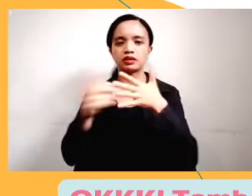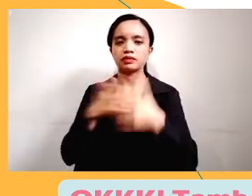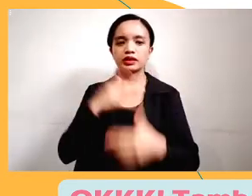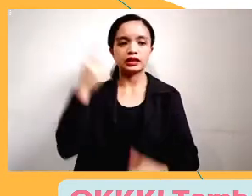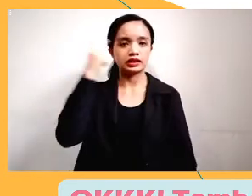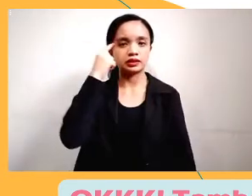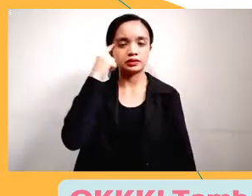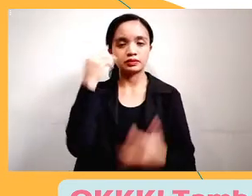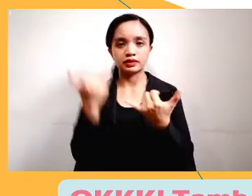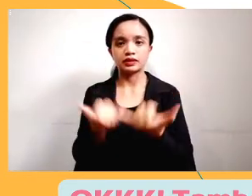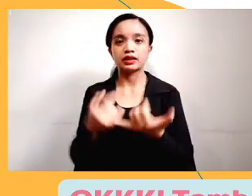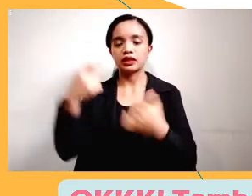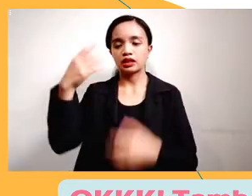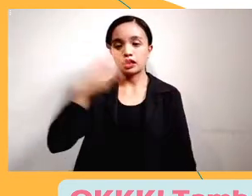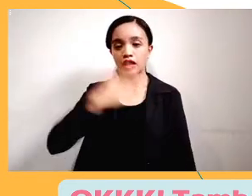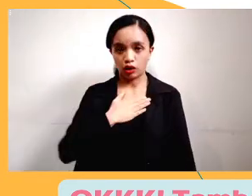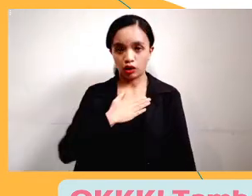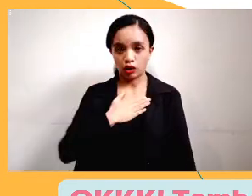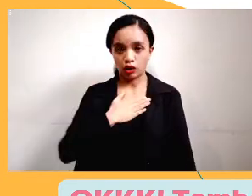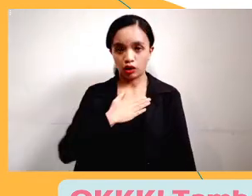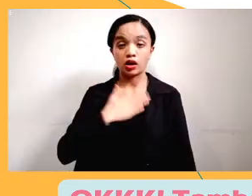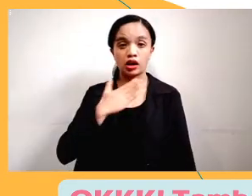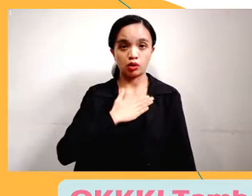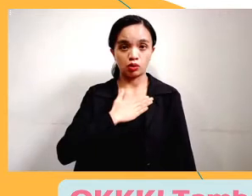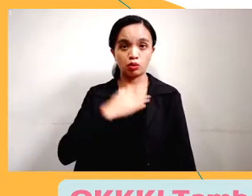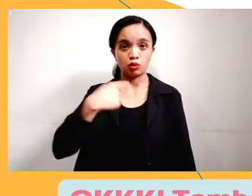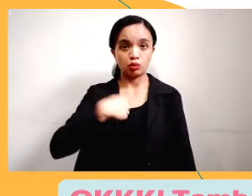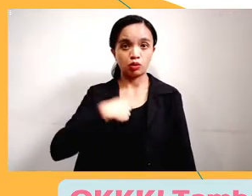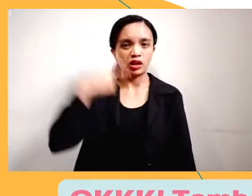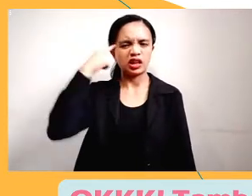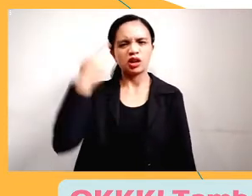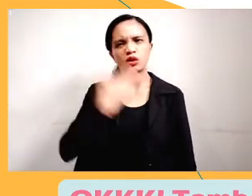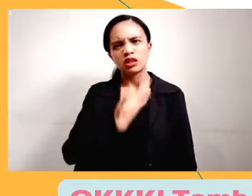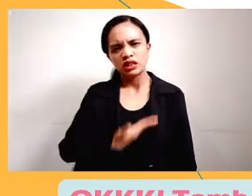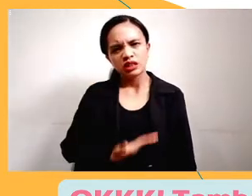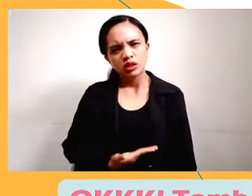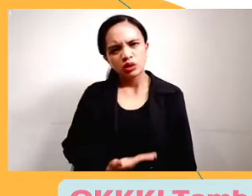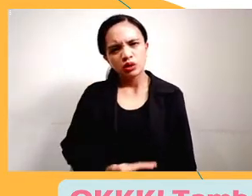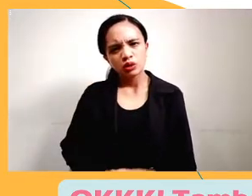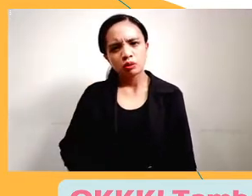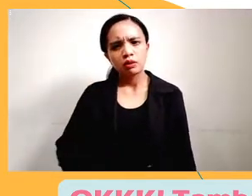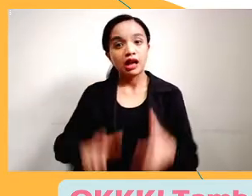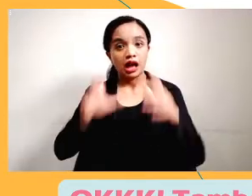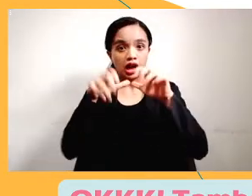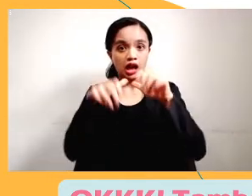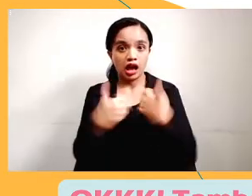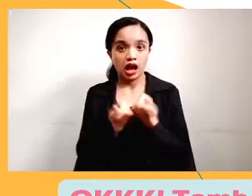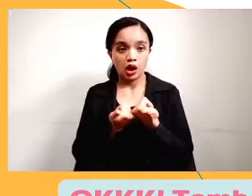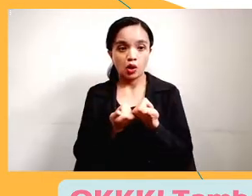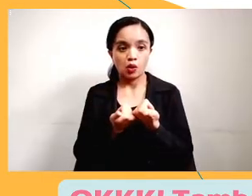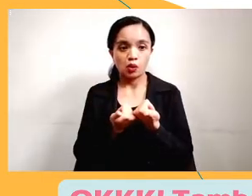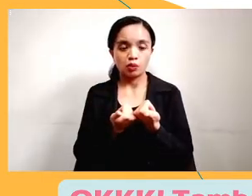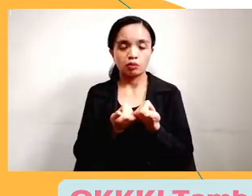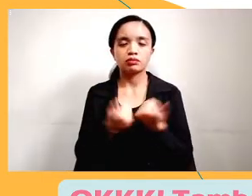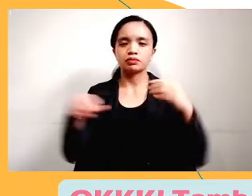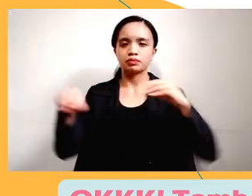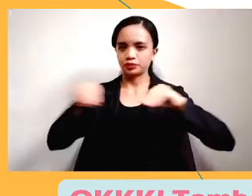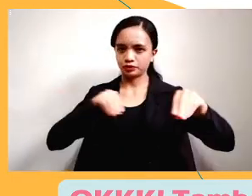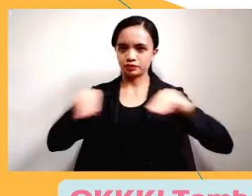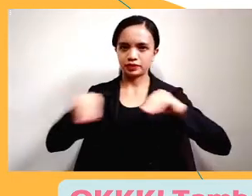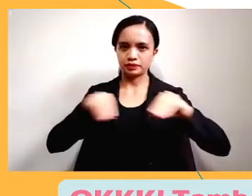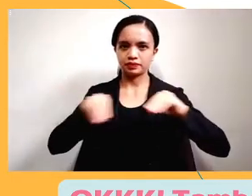For example, ako, ang iniisip ko ay nagugutom ako. So, gagawan natin ng movement yung